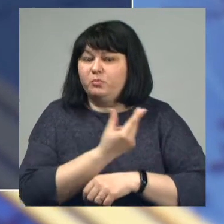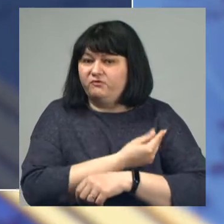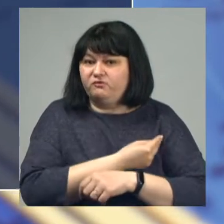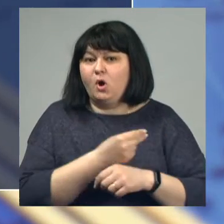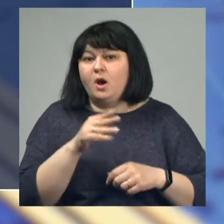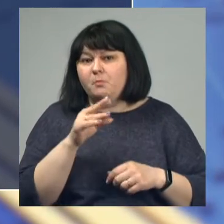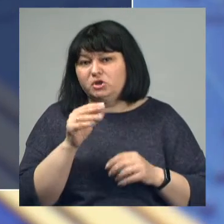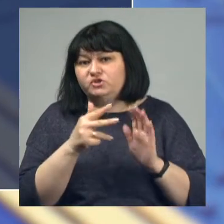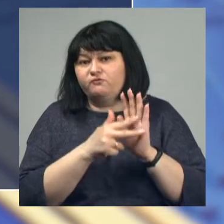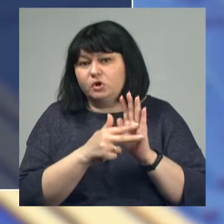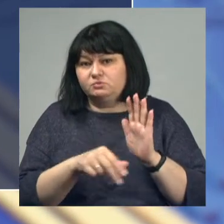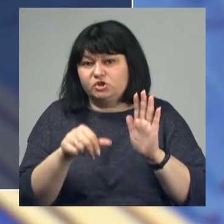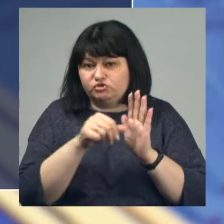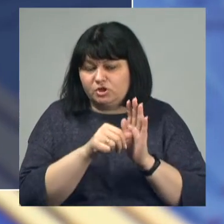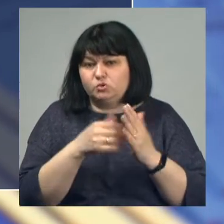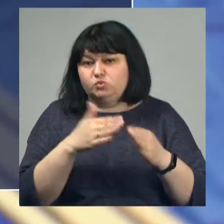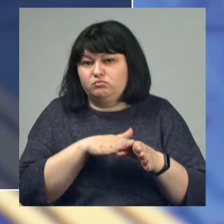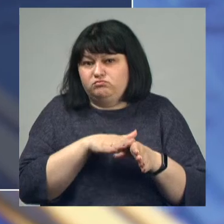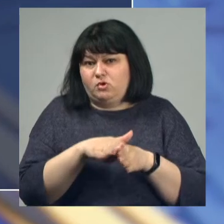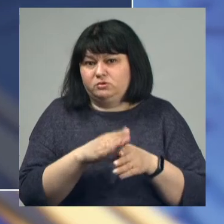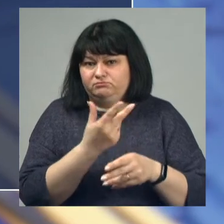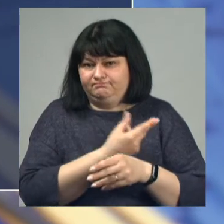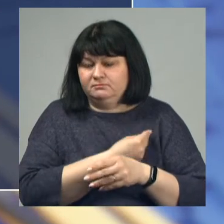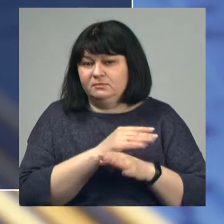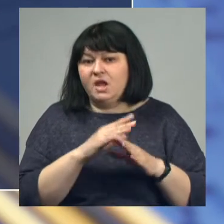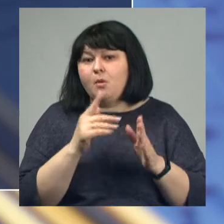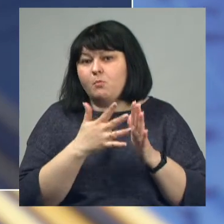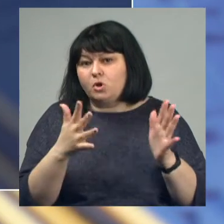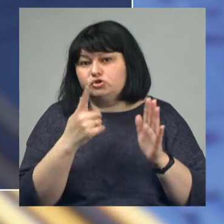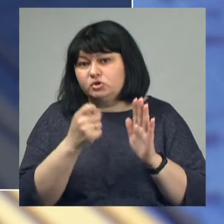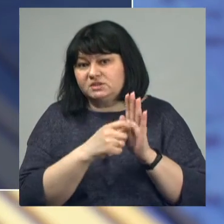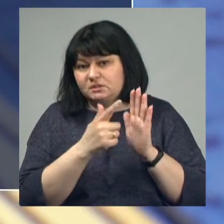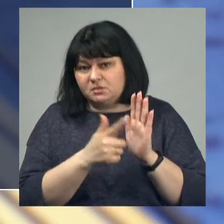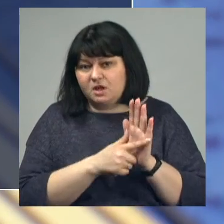восемьдесят шесть тысяч прошли полный цикл более 117 тысяч ожидают своей очереди